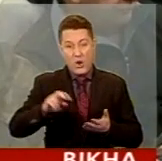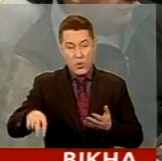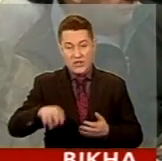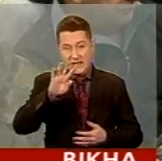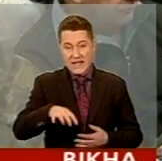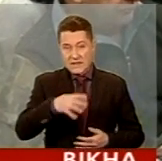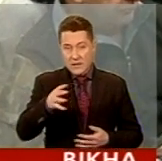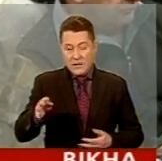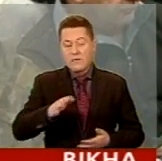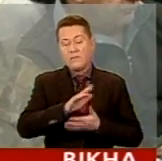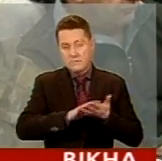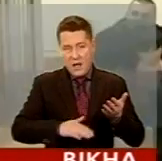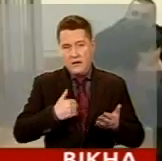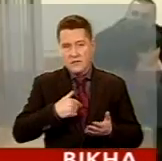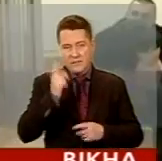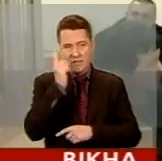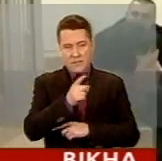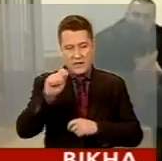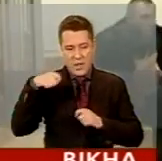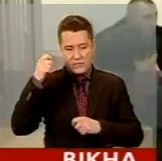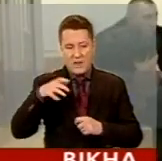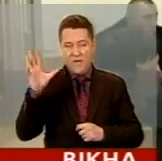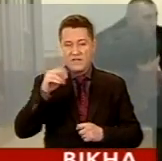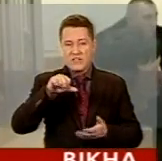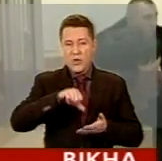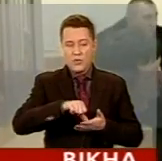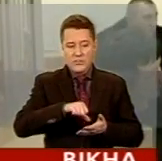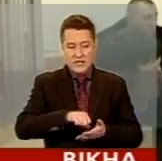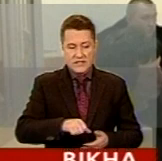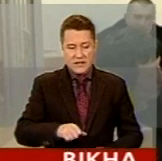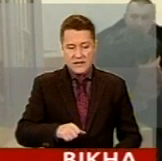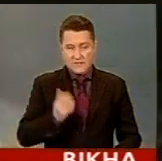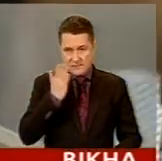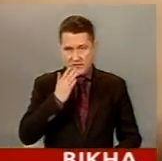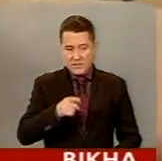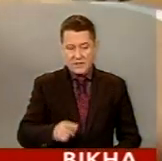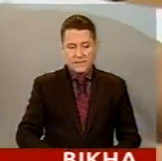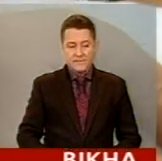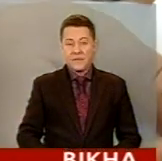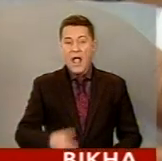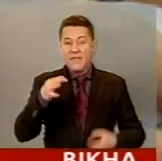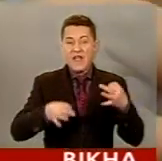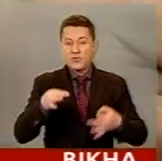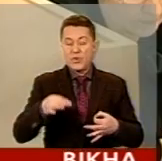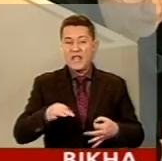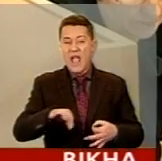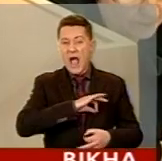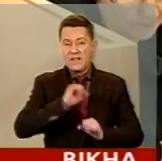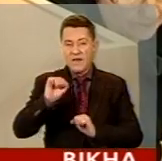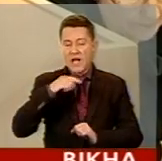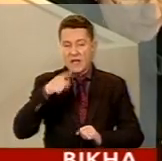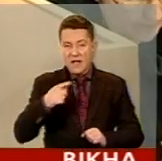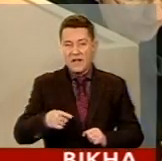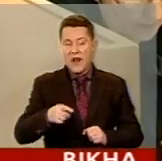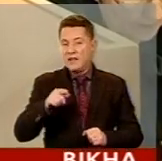Далі нам забороняють знімати. Всі учасники процесу заперечують щодо здійснення касації. На суді адвокати стверджують, Манджурі за ґратами